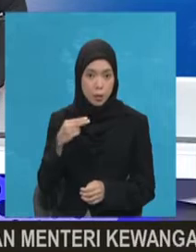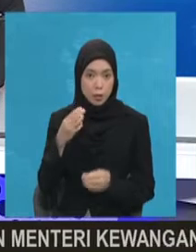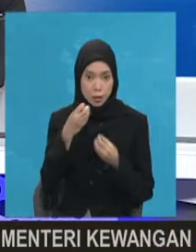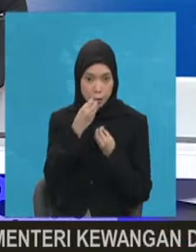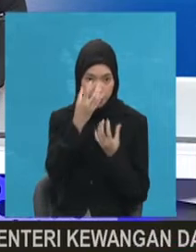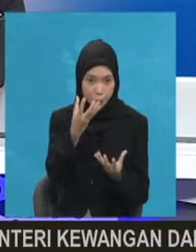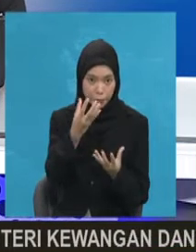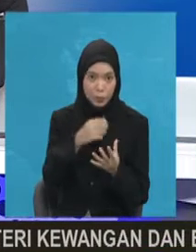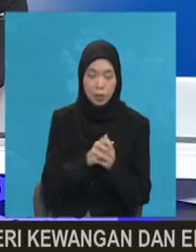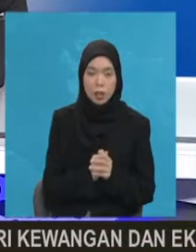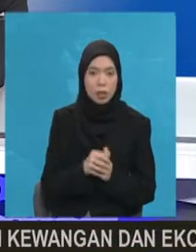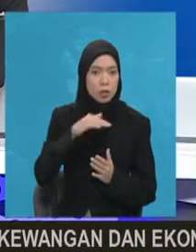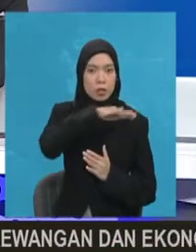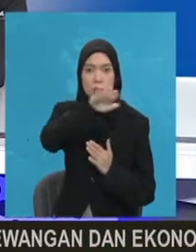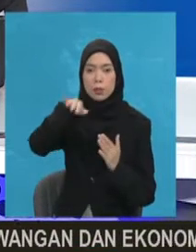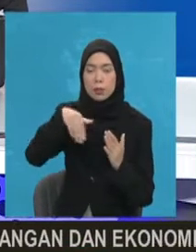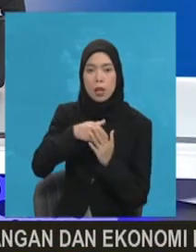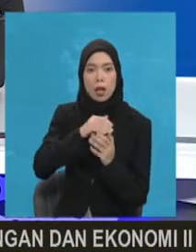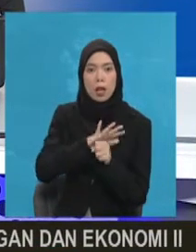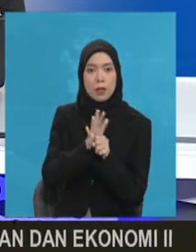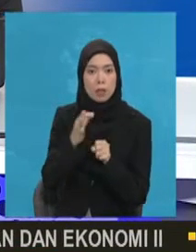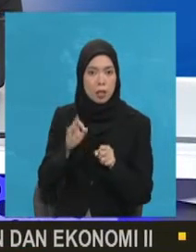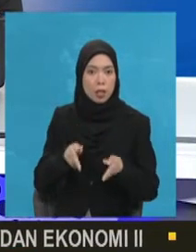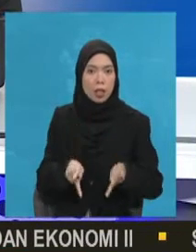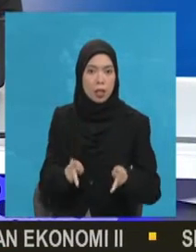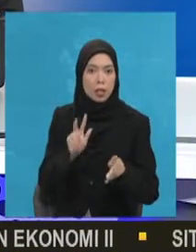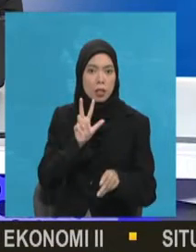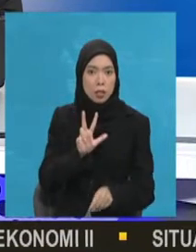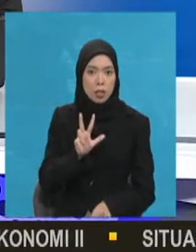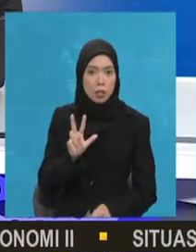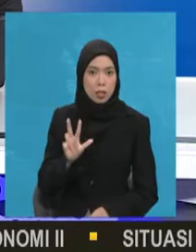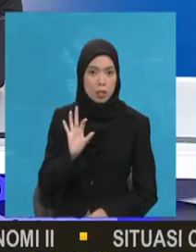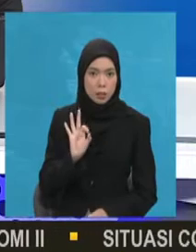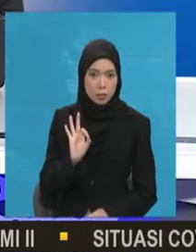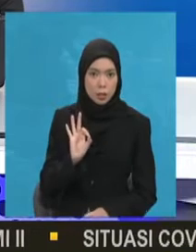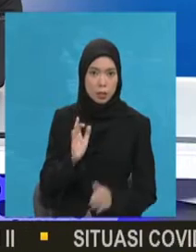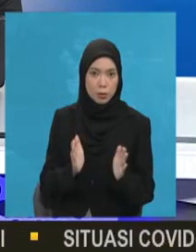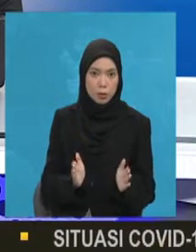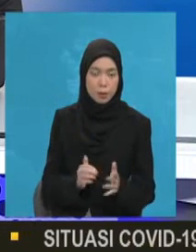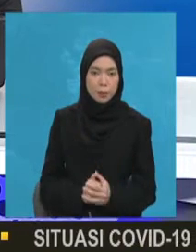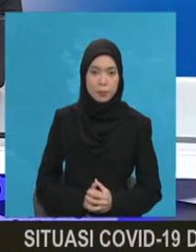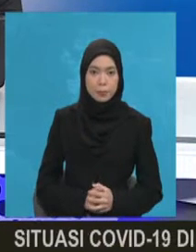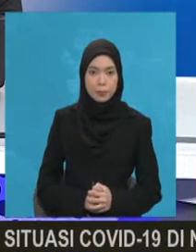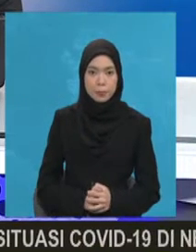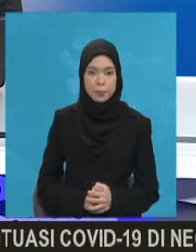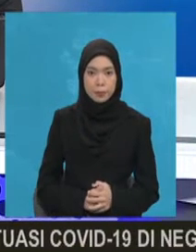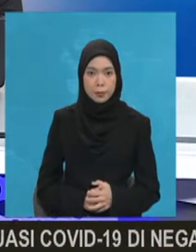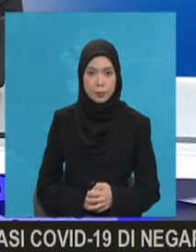jumlah keseluruhan ke Vietnam intim di negara ini kekal 339 cast